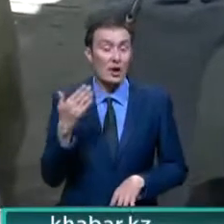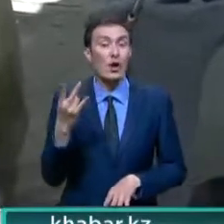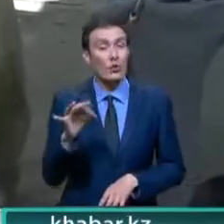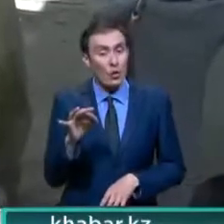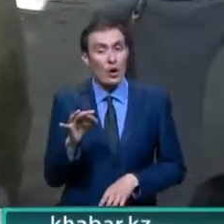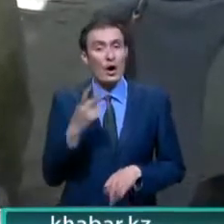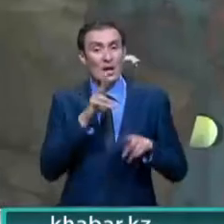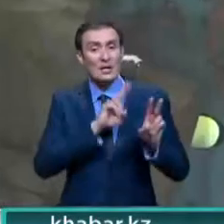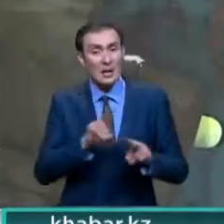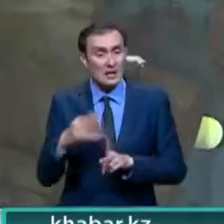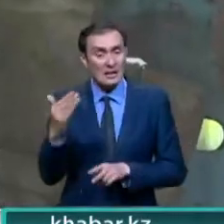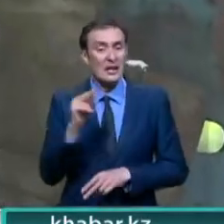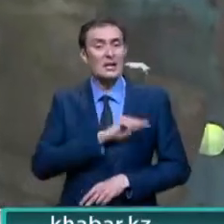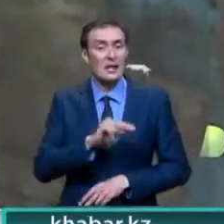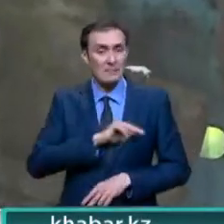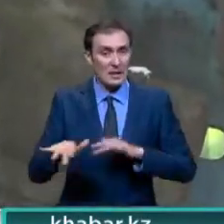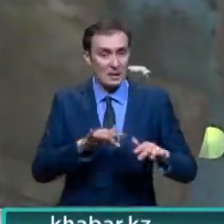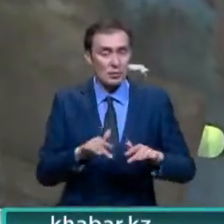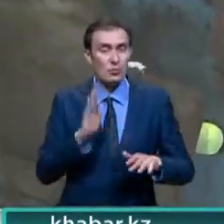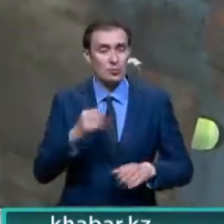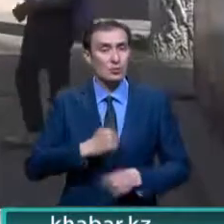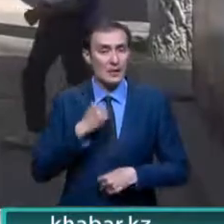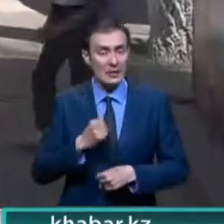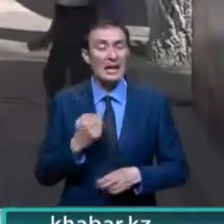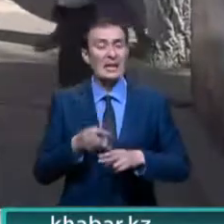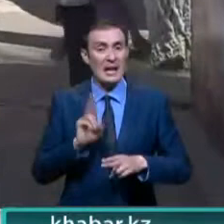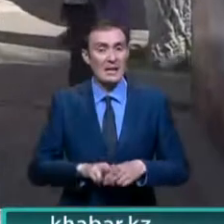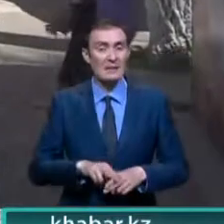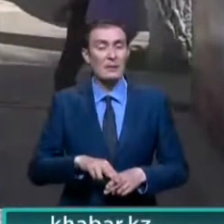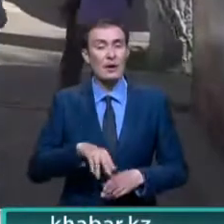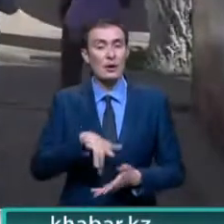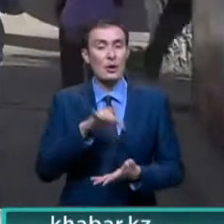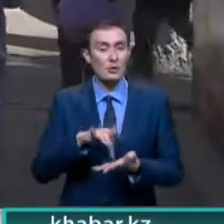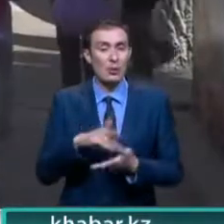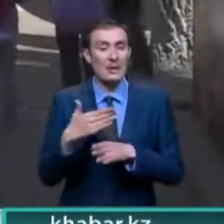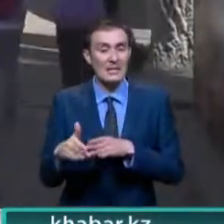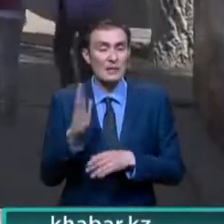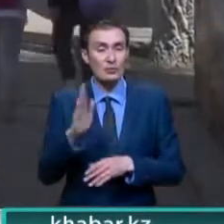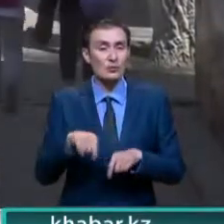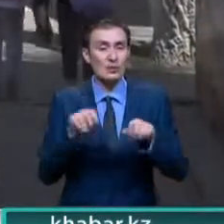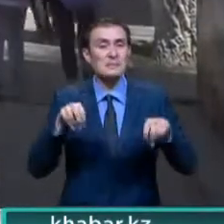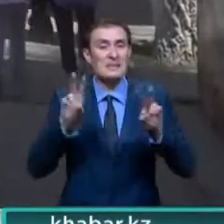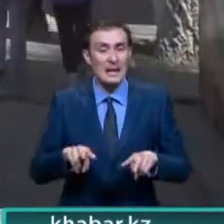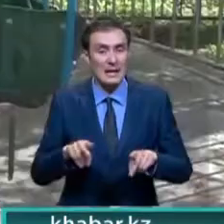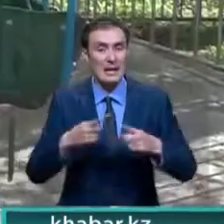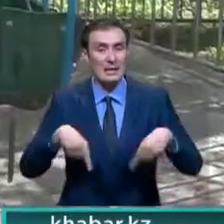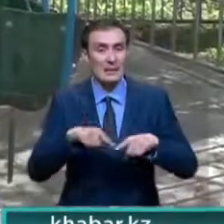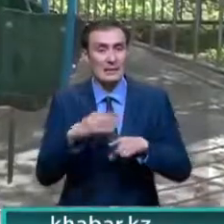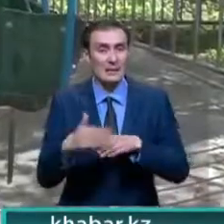Однако контроль за их деятельностью акимат усилит. Для этого при городском отделе ЖКХ будет создан спецотдел.